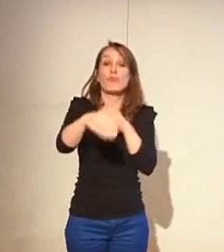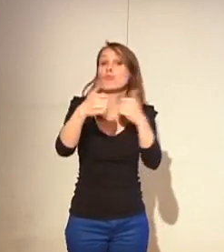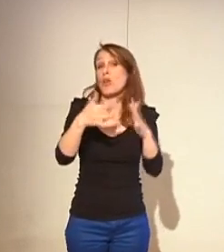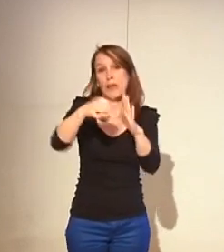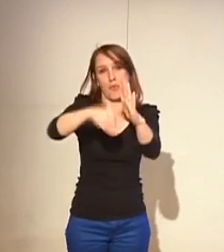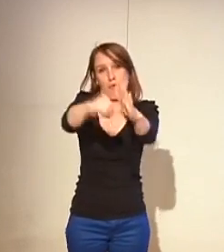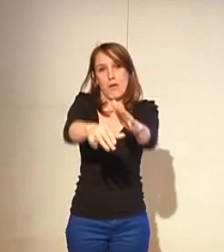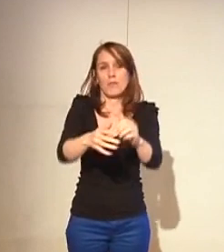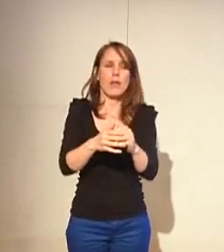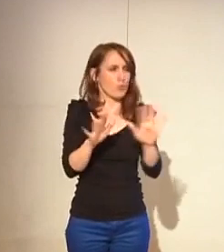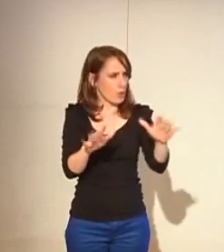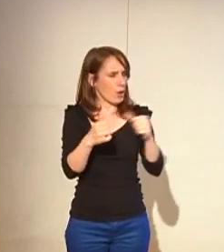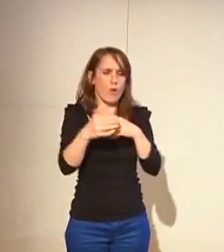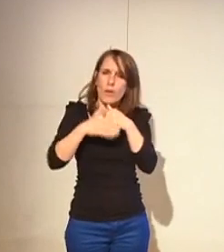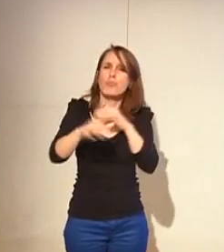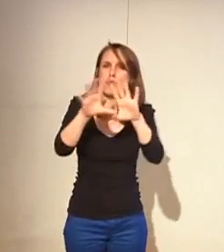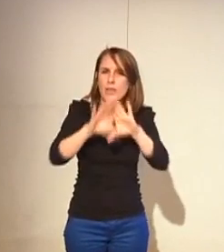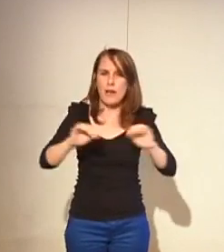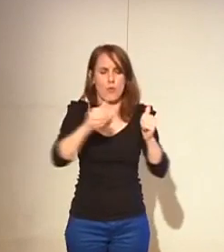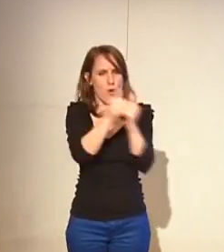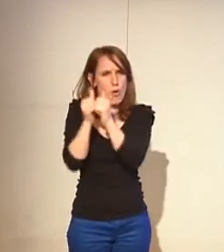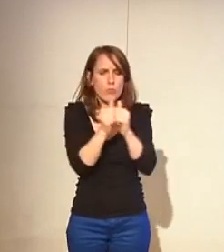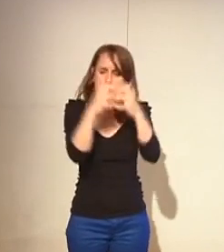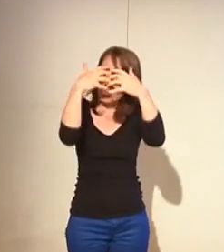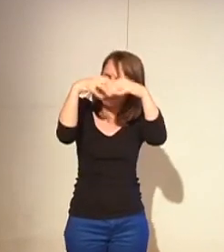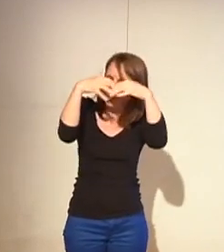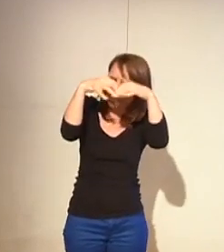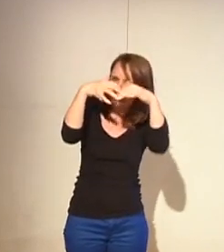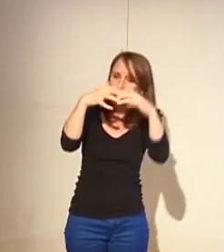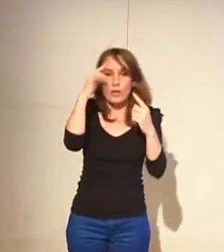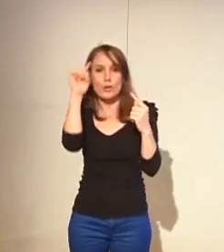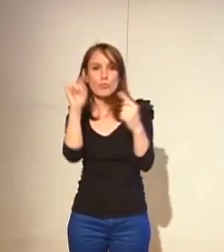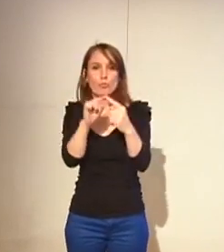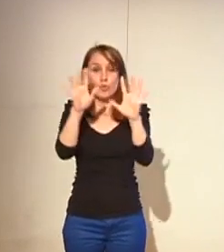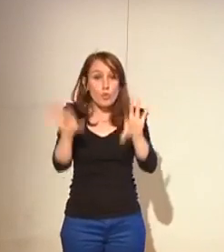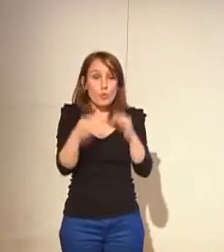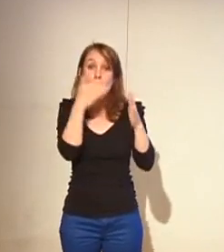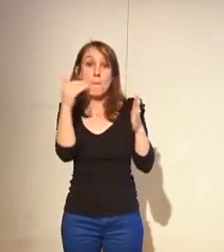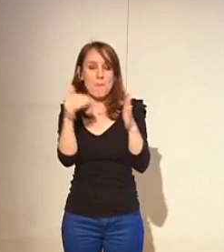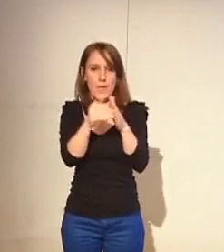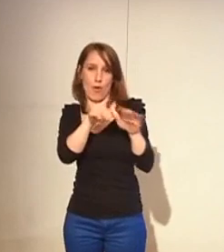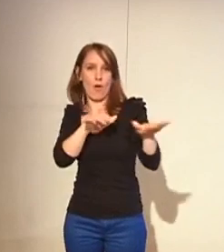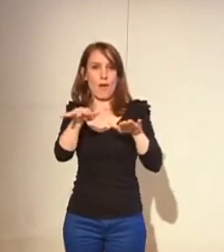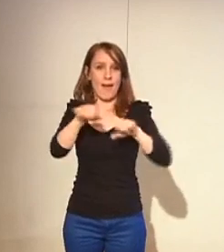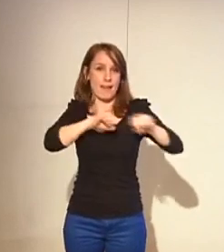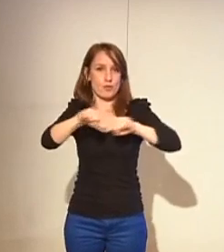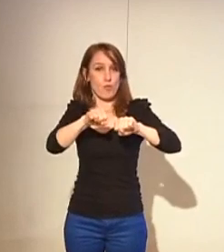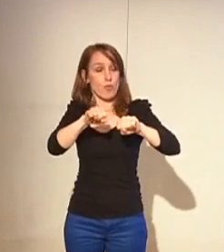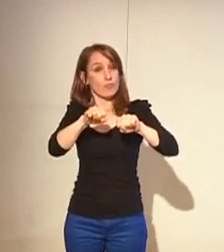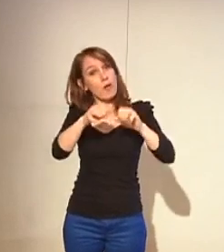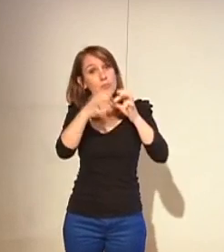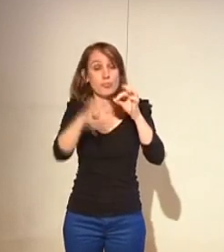faire ça à tête reposé tous ensemble pour trouver un mode d'action qui permette au conseil